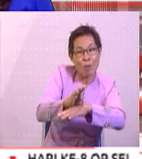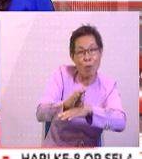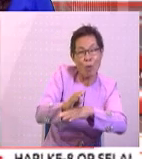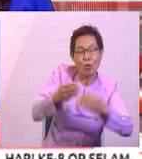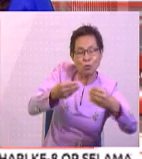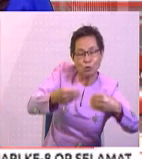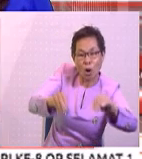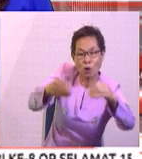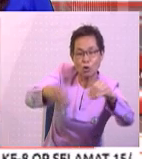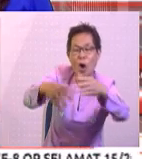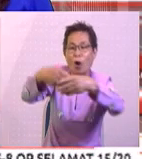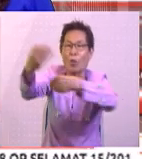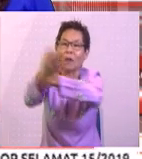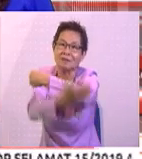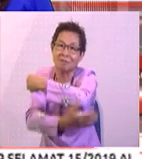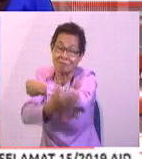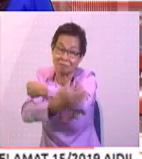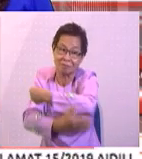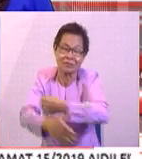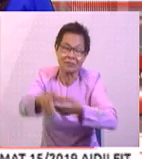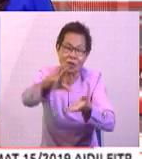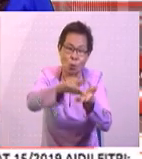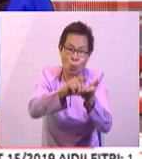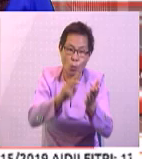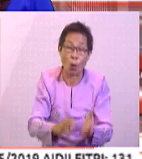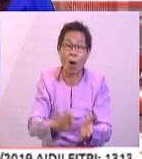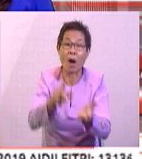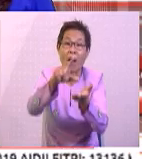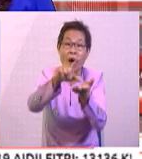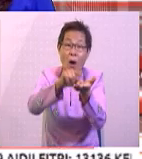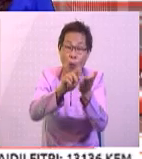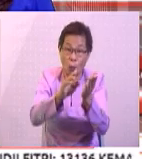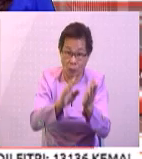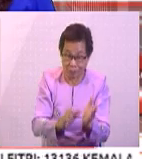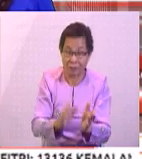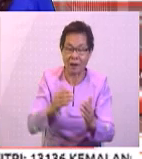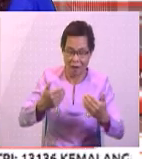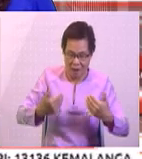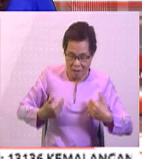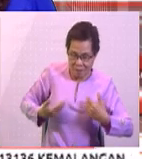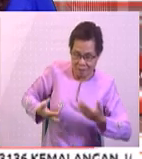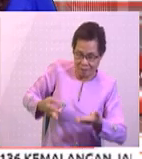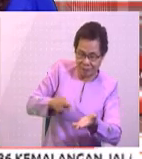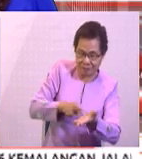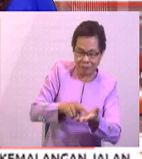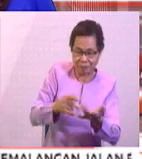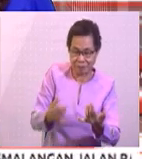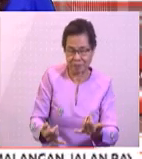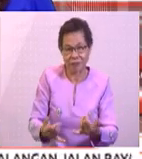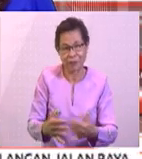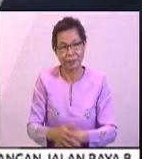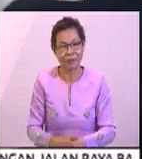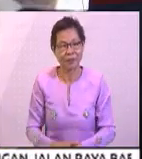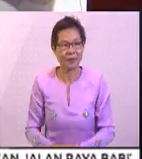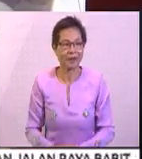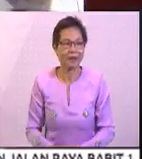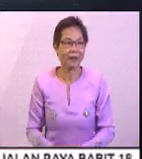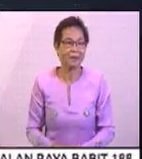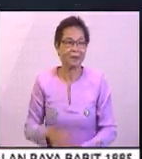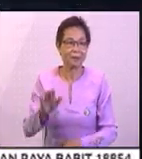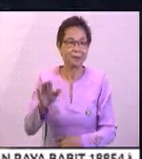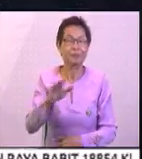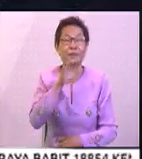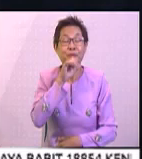menembusi pasaran luar negara. Wartawan Wan Nur Ashikin Wan Azimin ada laporannya. Hijazi